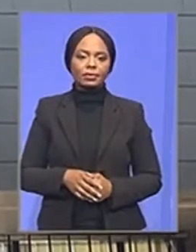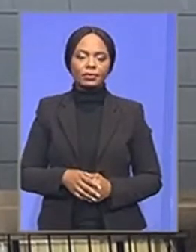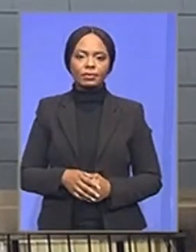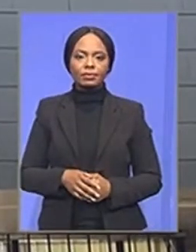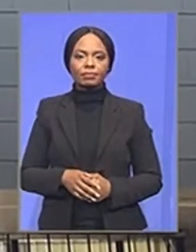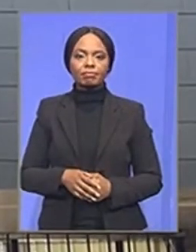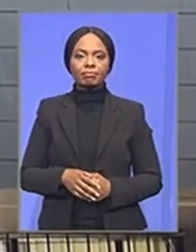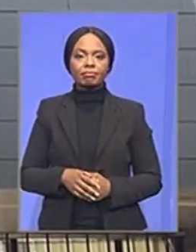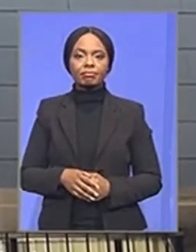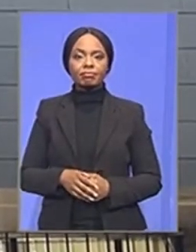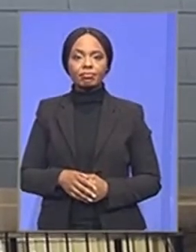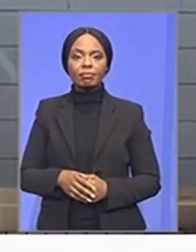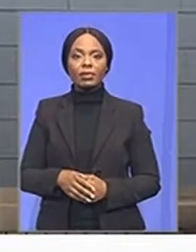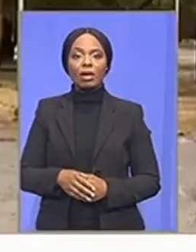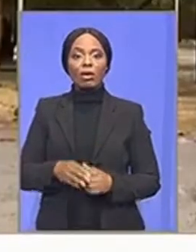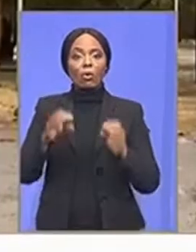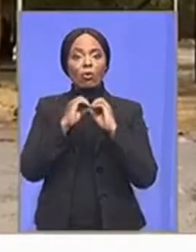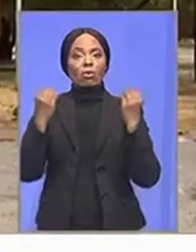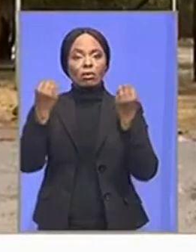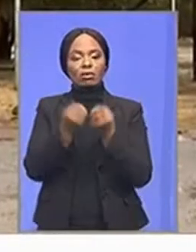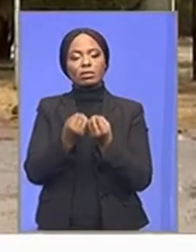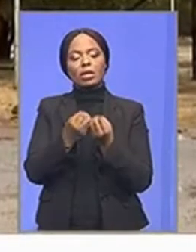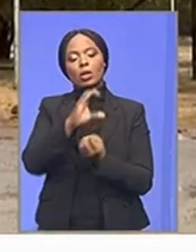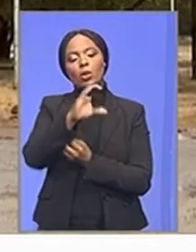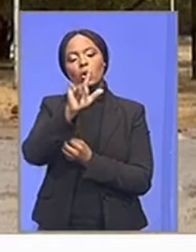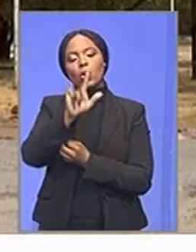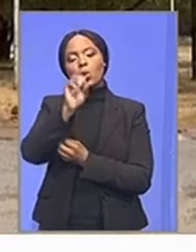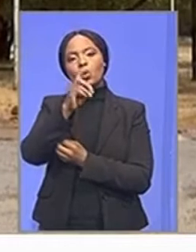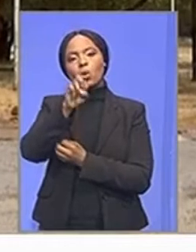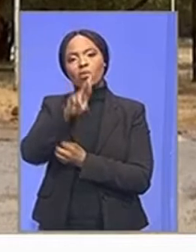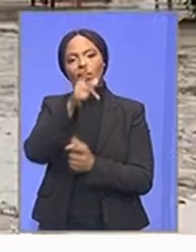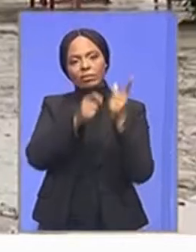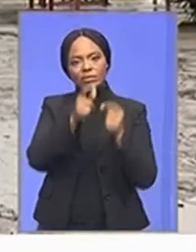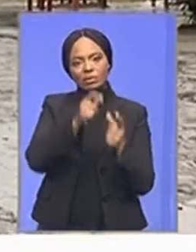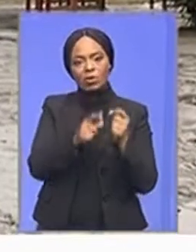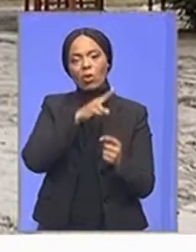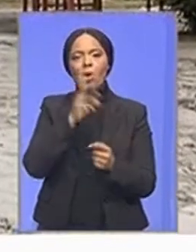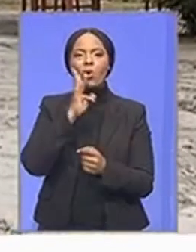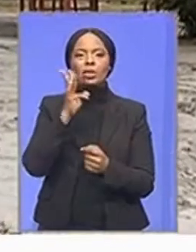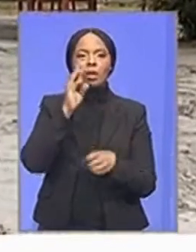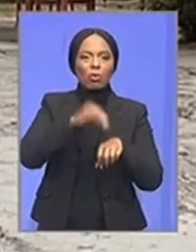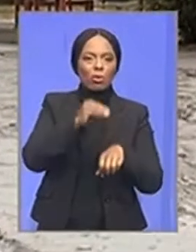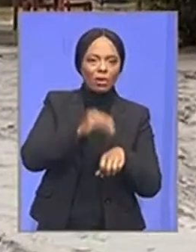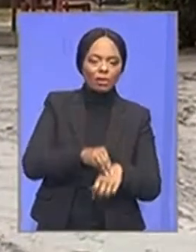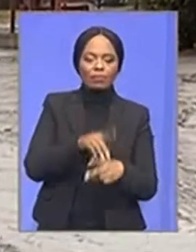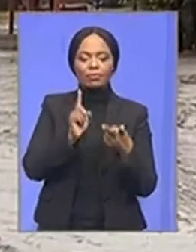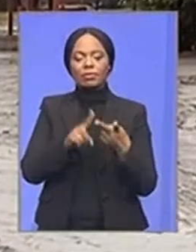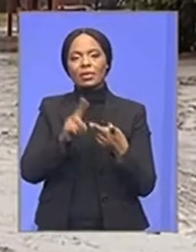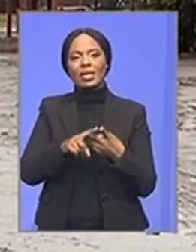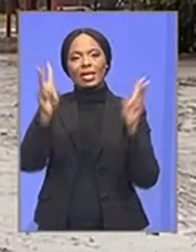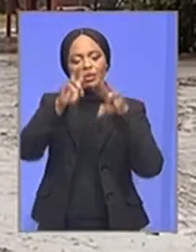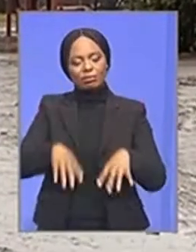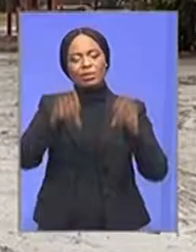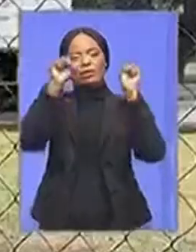Setlamo se kaile fa go na le tlhaelo ya metsi, motlakase o kgaogang kgapetsa-kgapetsa le seemo seo se sa siamang sa ditsela moo se